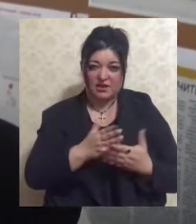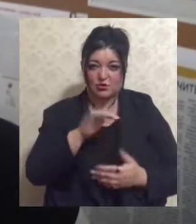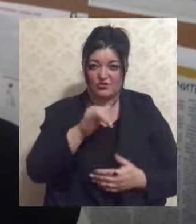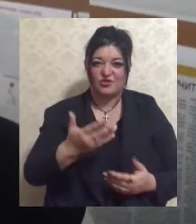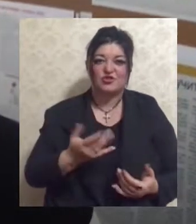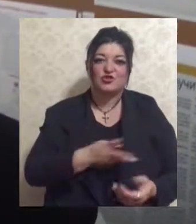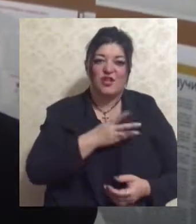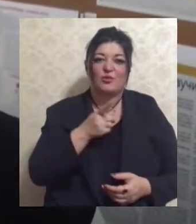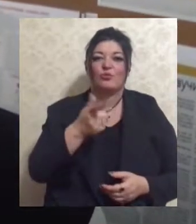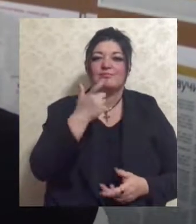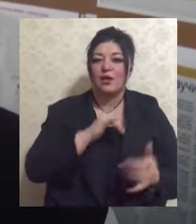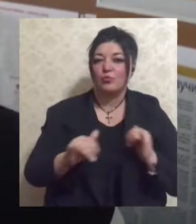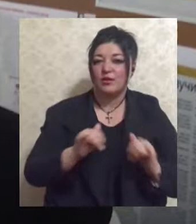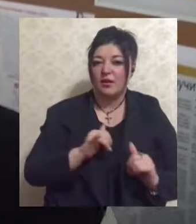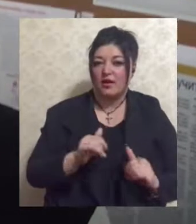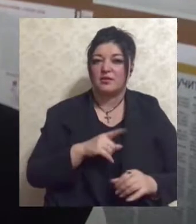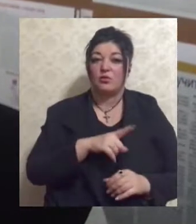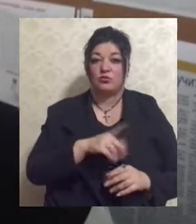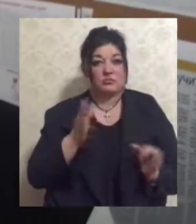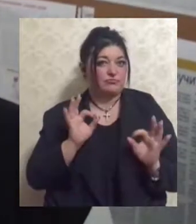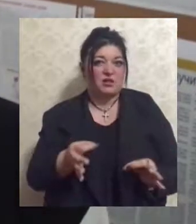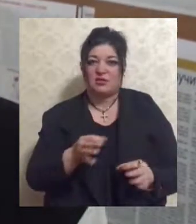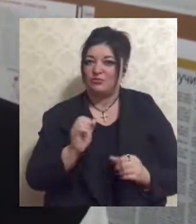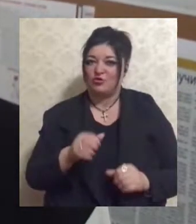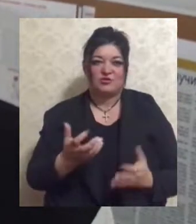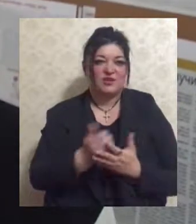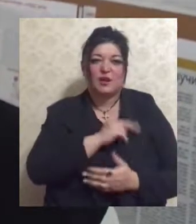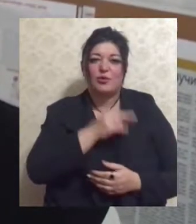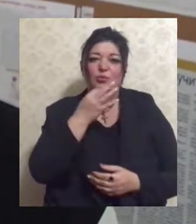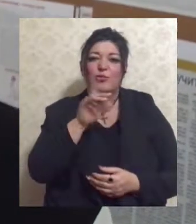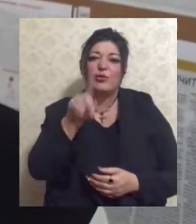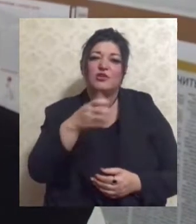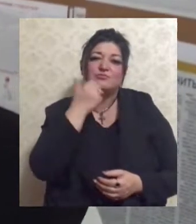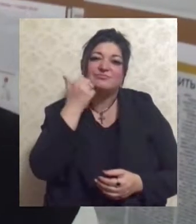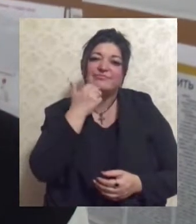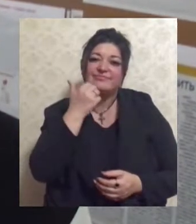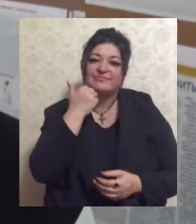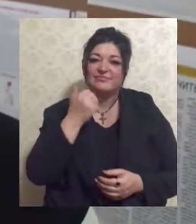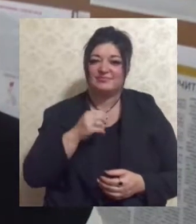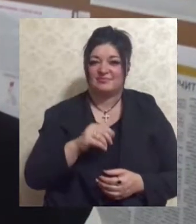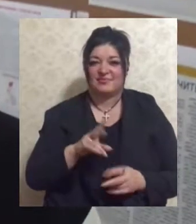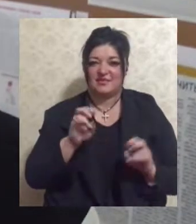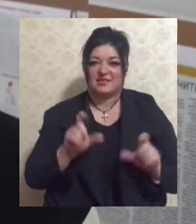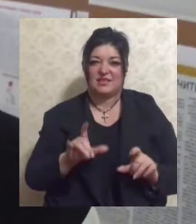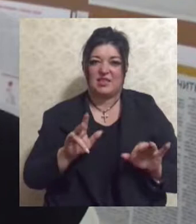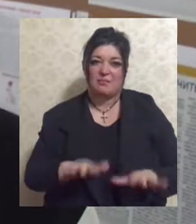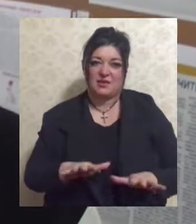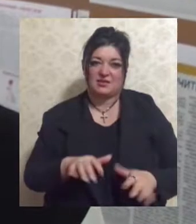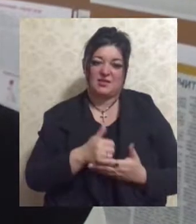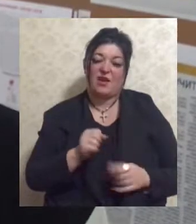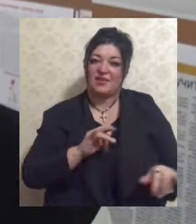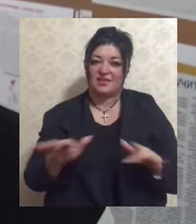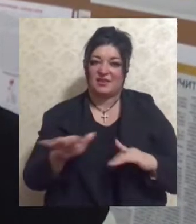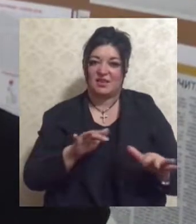коммуникабельный, то вполне он может найти работу любую, хоть даже подработку, главное не сидеть на месте, а действовать. Ну,